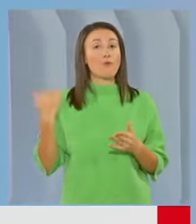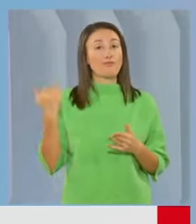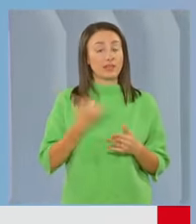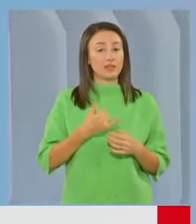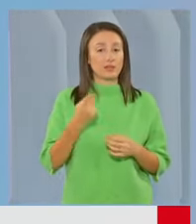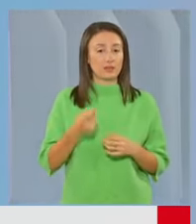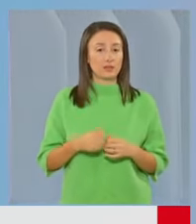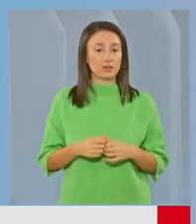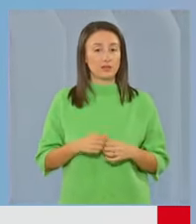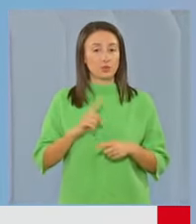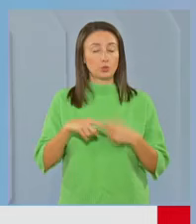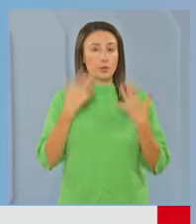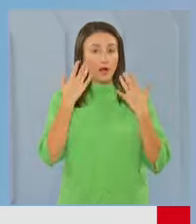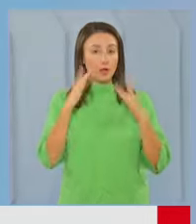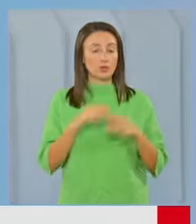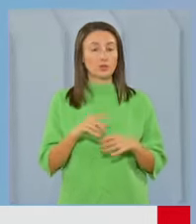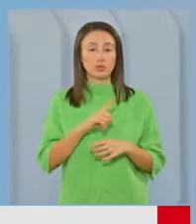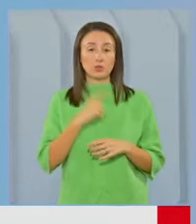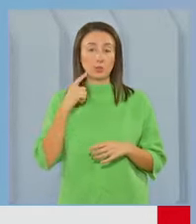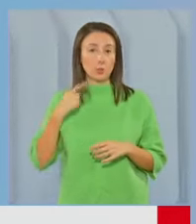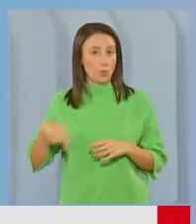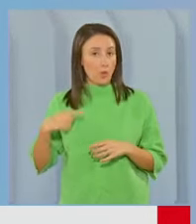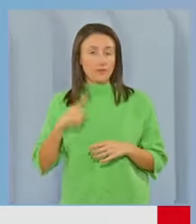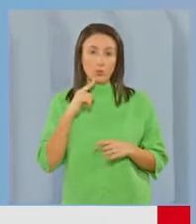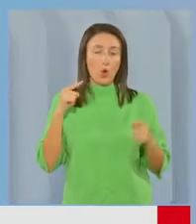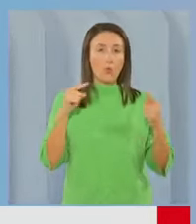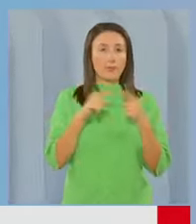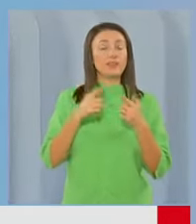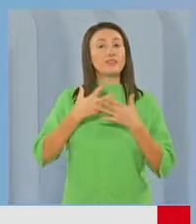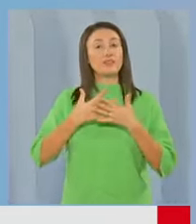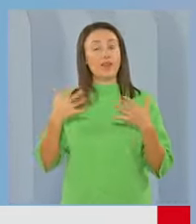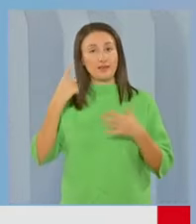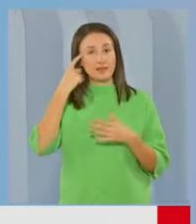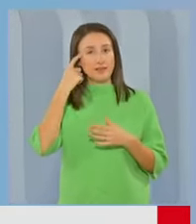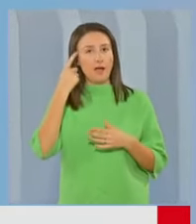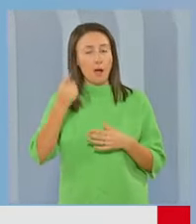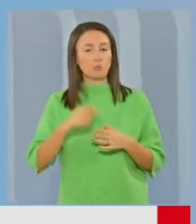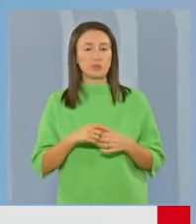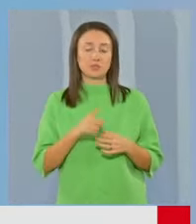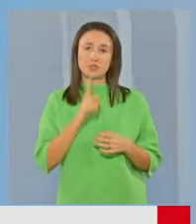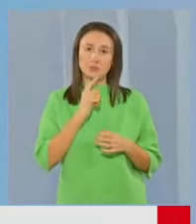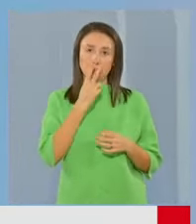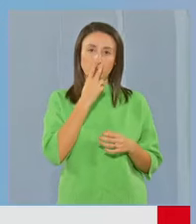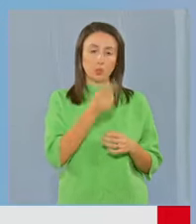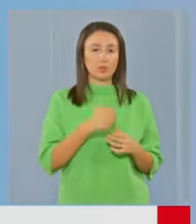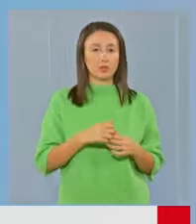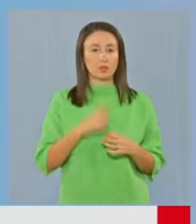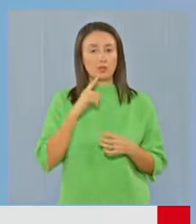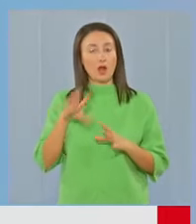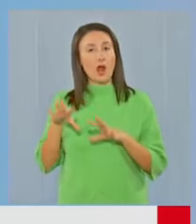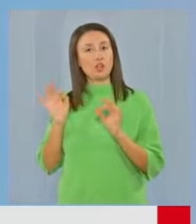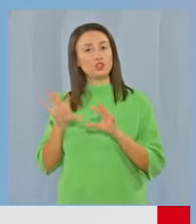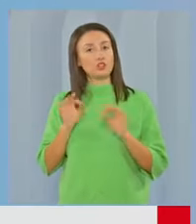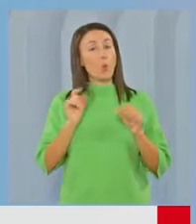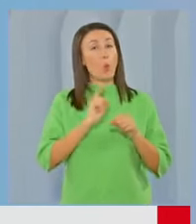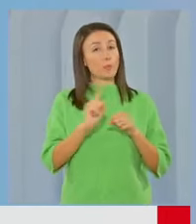veniseră după cadouri dar nu aveau neapărat un obiectiv clar în cap pur și simplu se uitau și alegeau